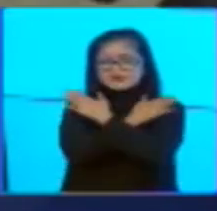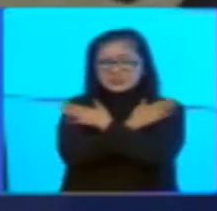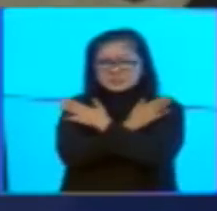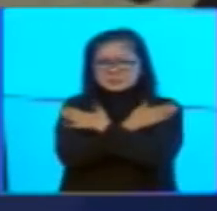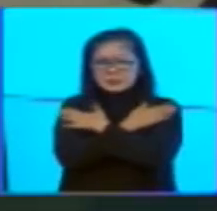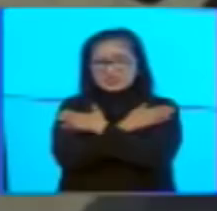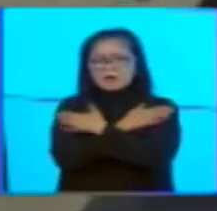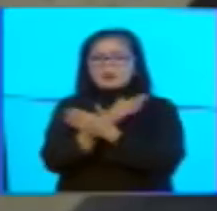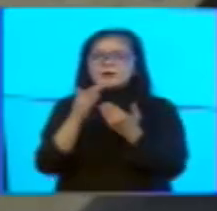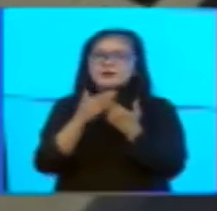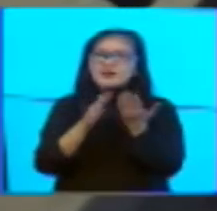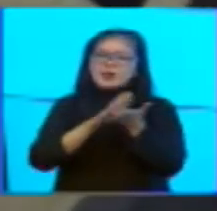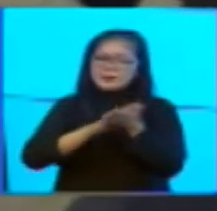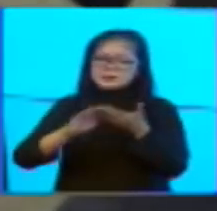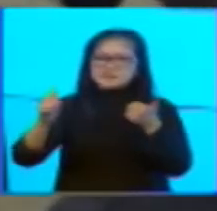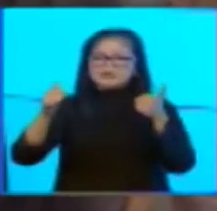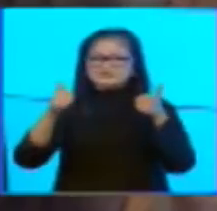kasus kematian akibat pandemi.